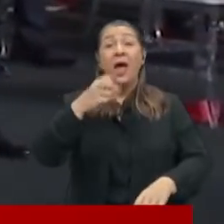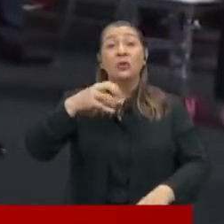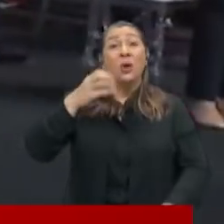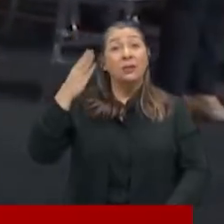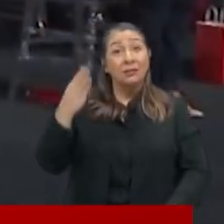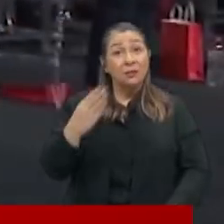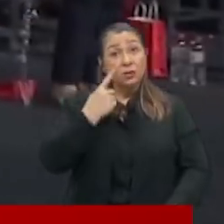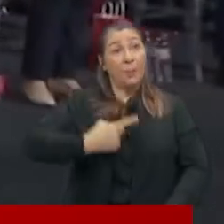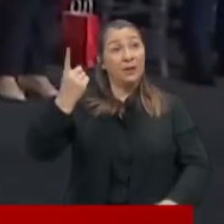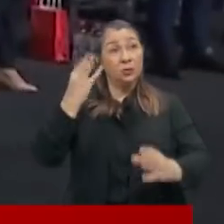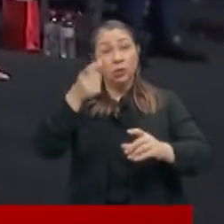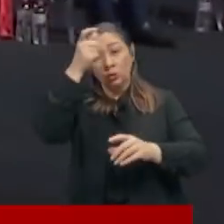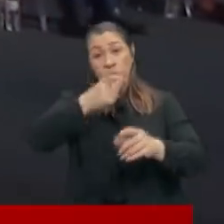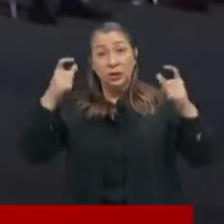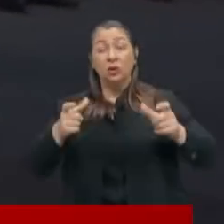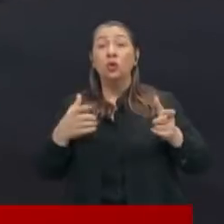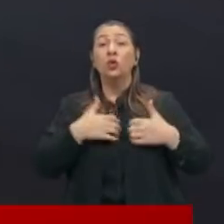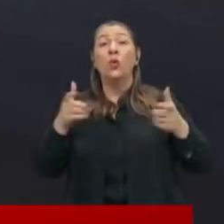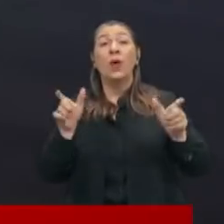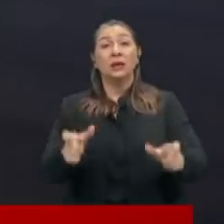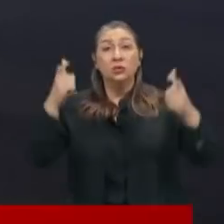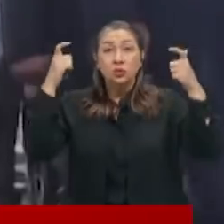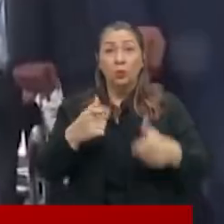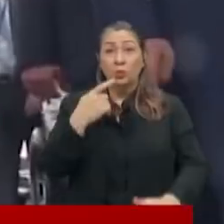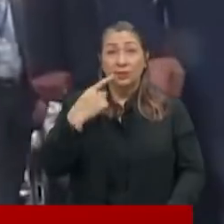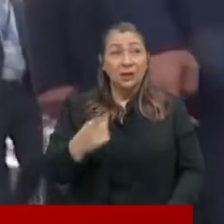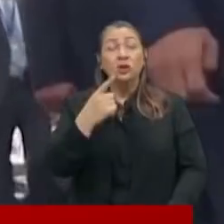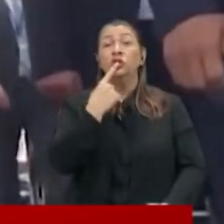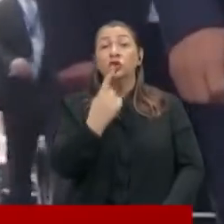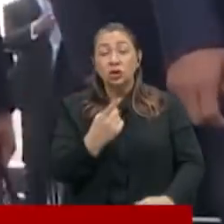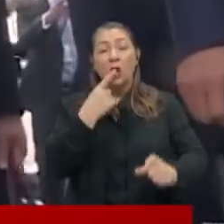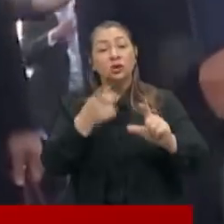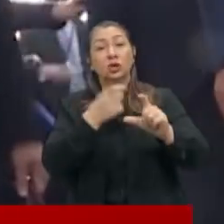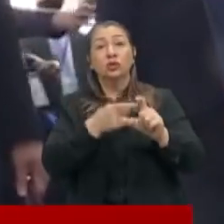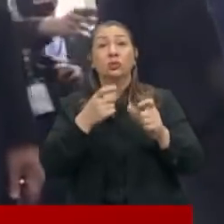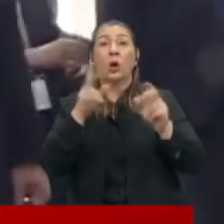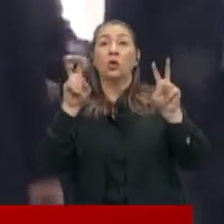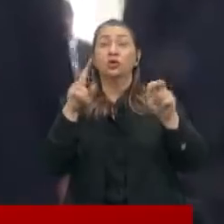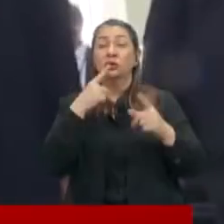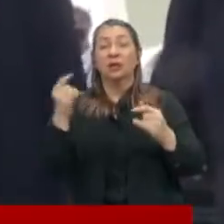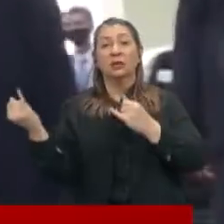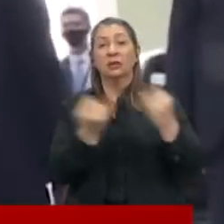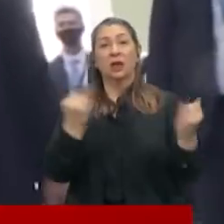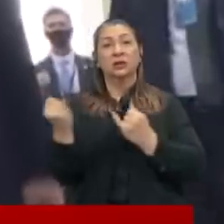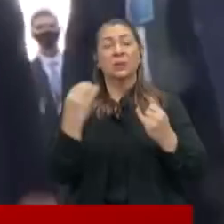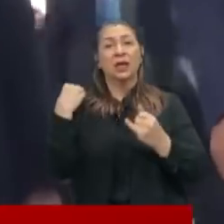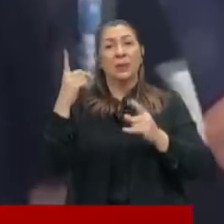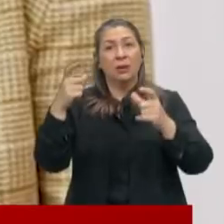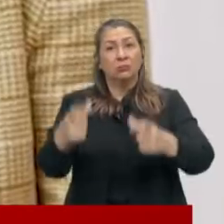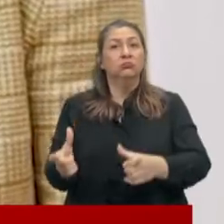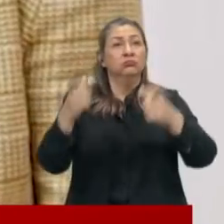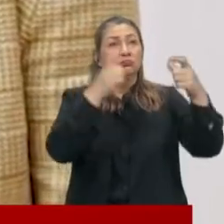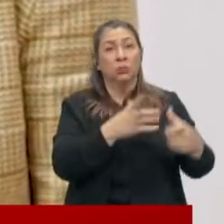Cumhurbaşkanı olarak Türkiye'nin güvenliğinden sorumlu olduğunun altını çizdi. Sözleri fezleke konusu diyerek tartışmayı yeni bir boyuta